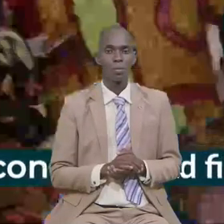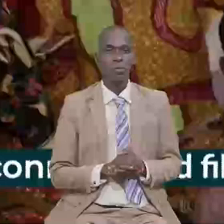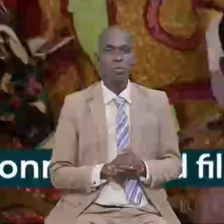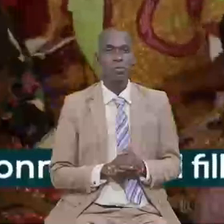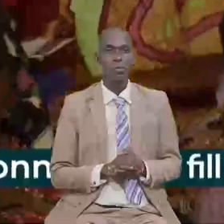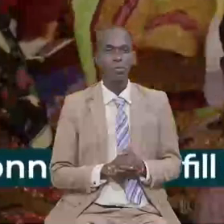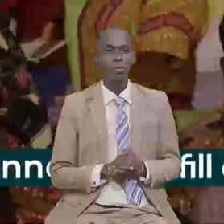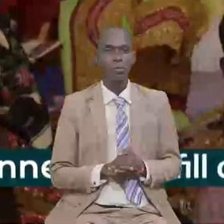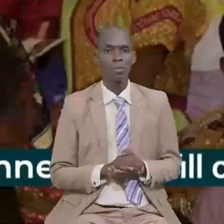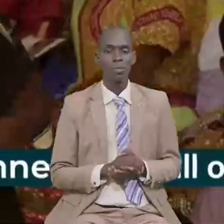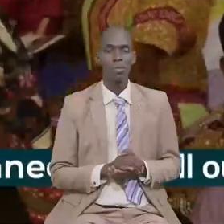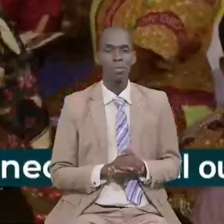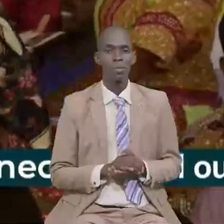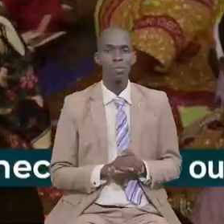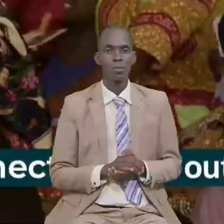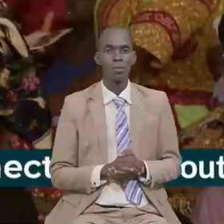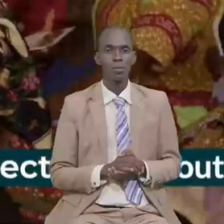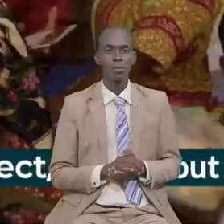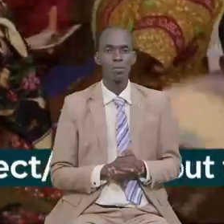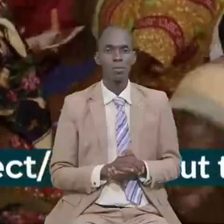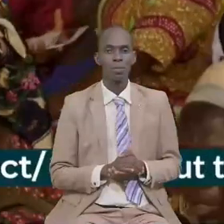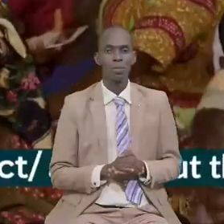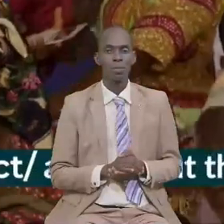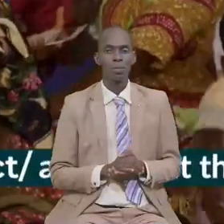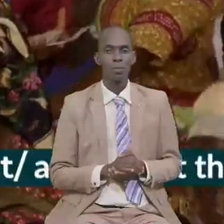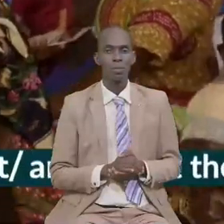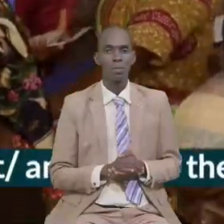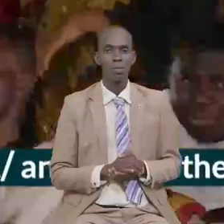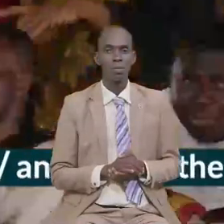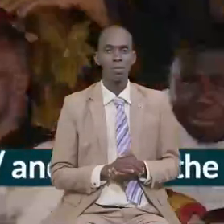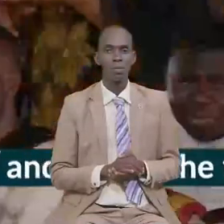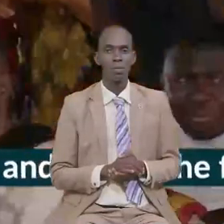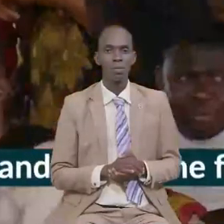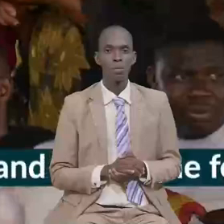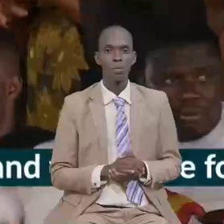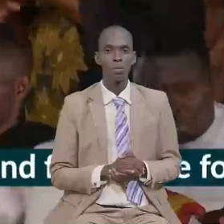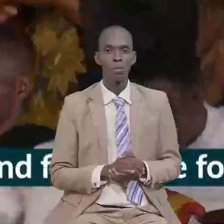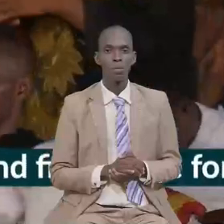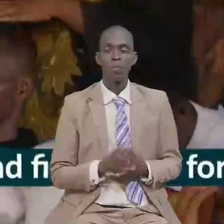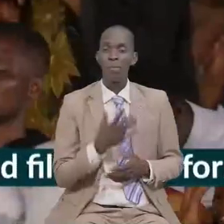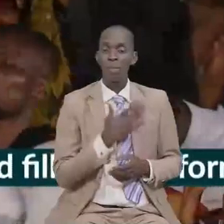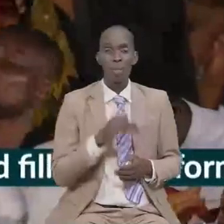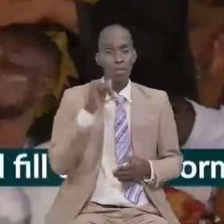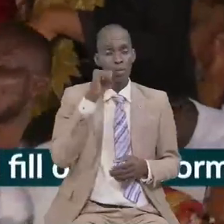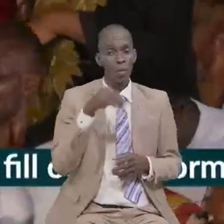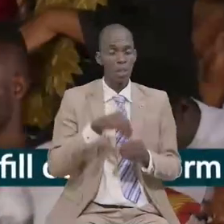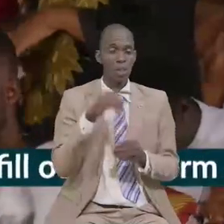conseiller. Ne donnez pas de faux noms parce que vous venez de donner votre vie au Seigneur.